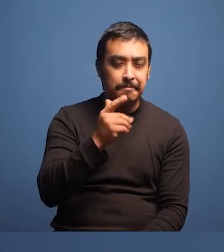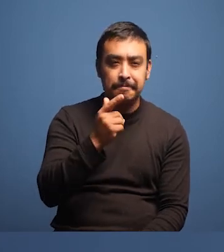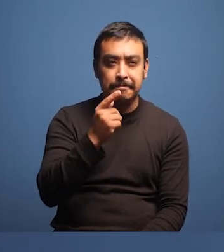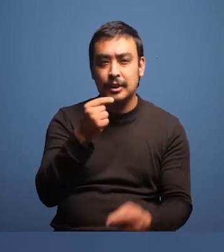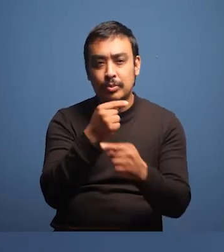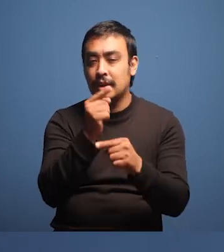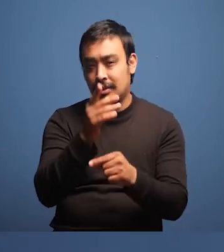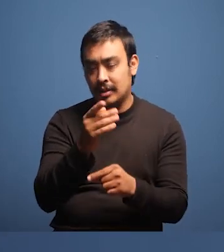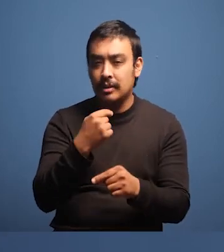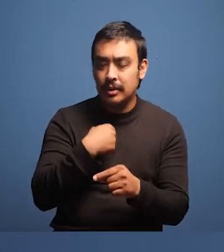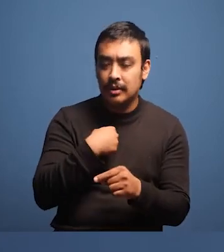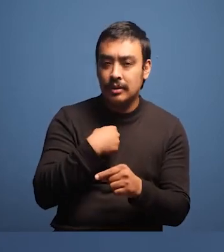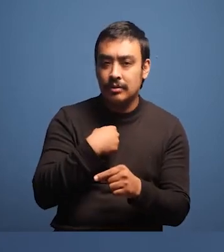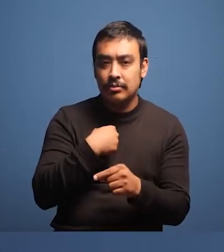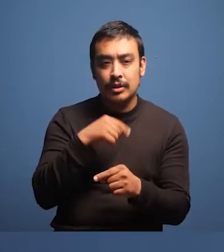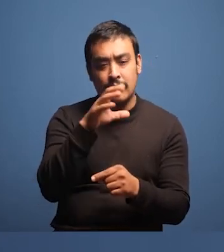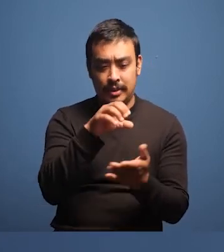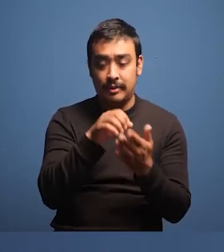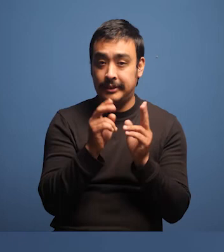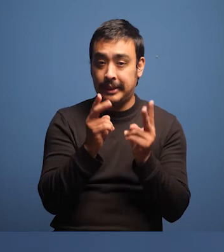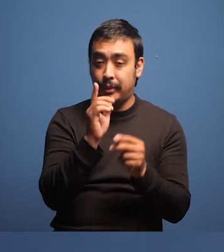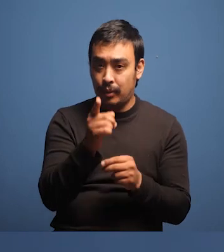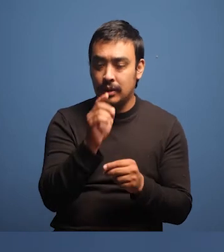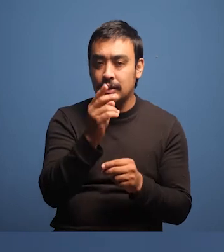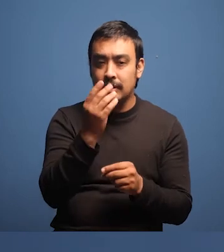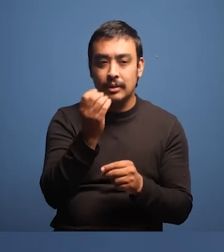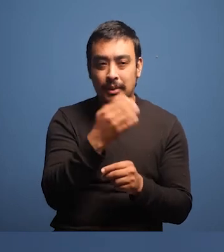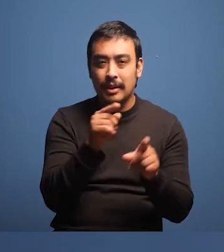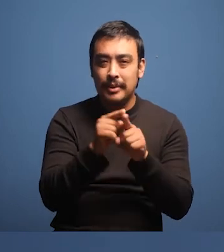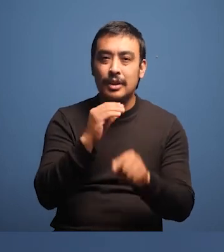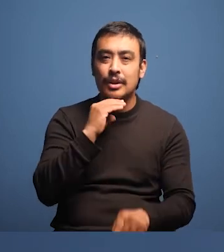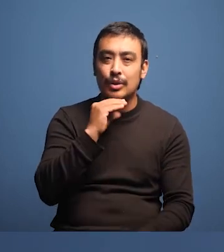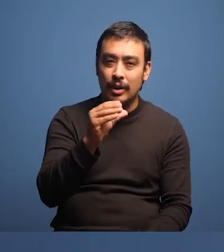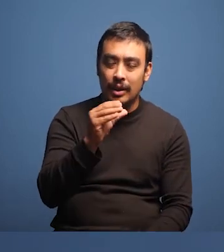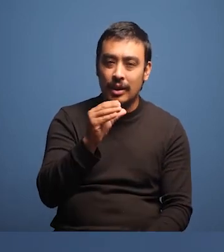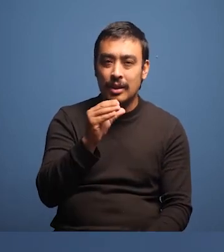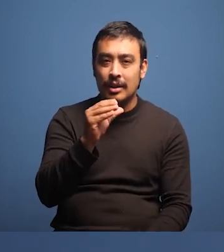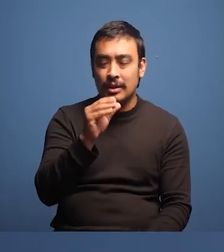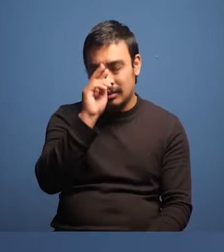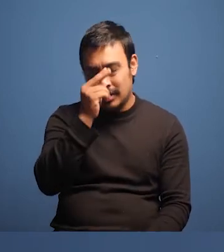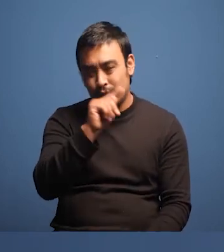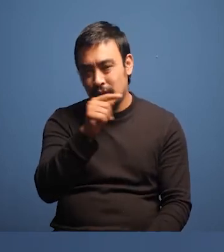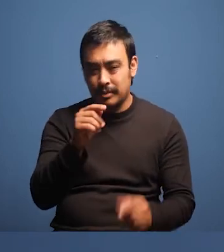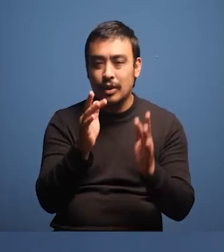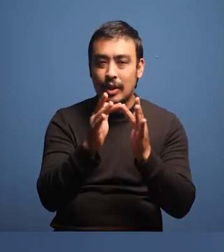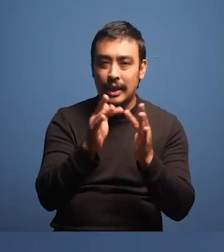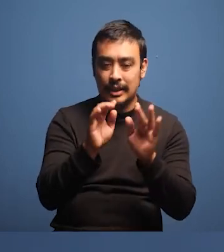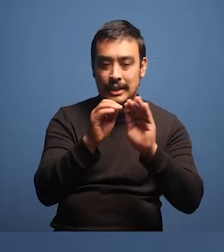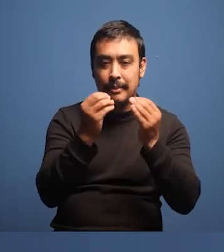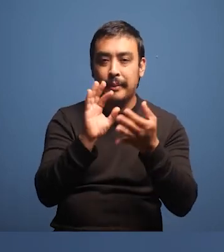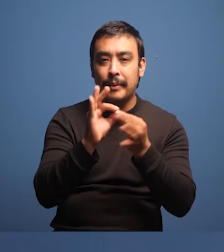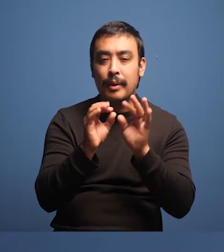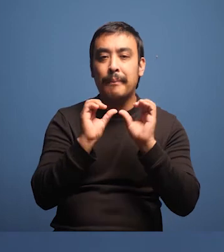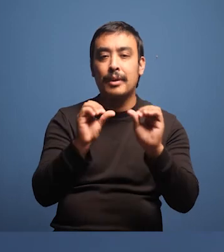बसेको त होइन, वी आर अल अन द सेम प्लेटफर्म्स होइन। अनि त्यो भन्दाखेरि चाहिँ अब युथ्सहरूलाई अथवा कुनै पनि अनलाइनको सोसियल युजर्सहरूलाई